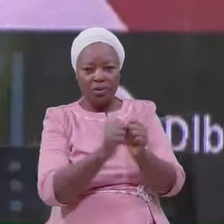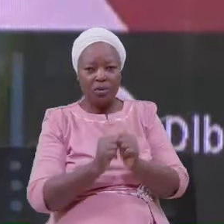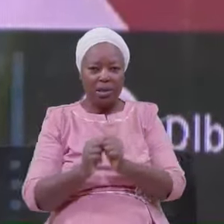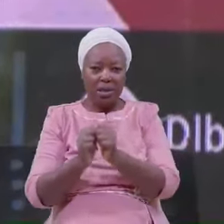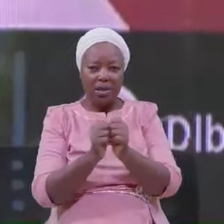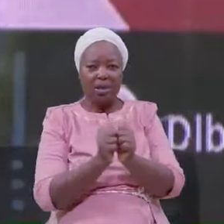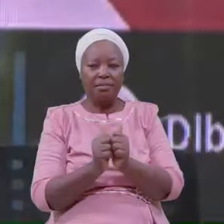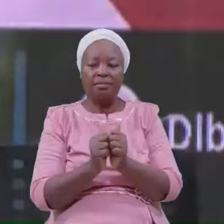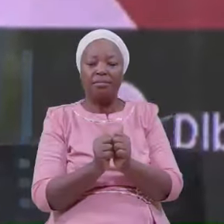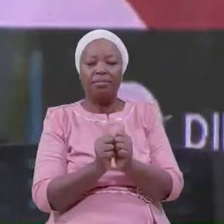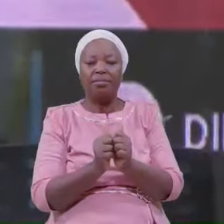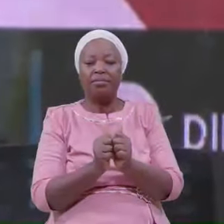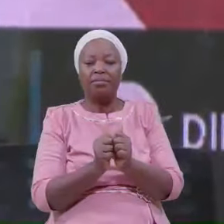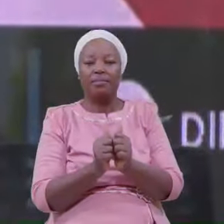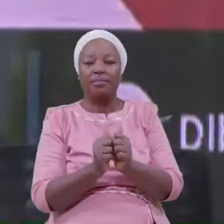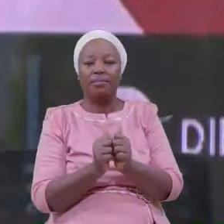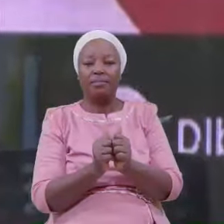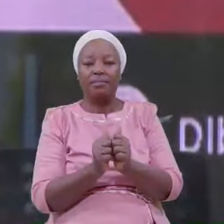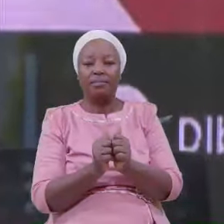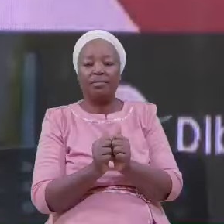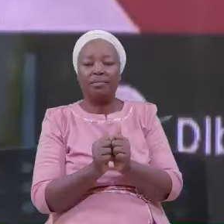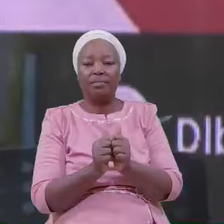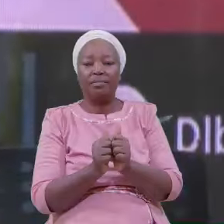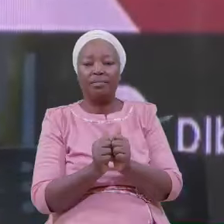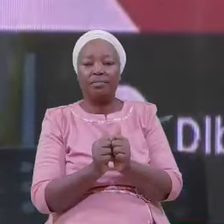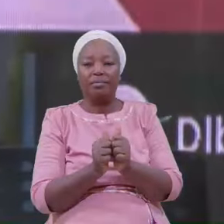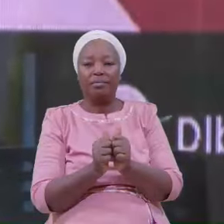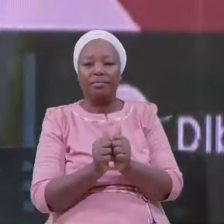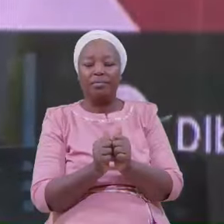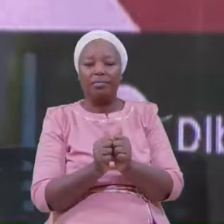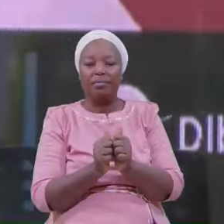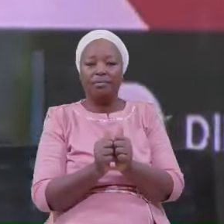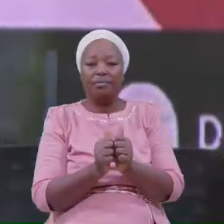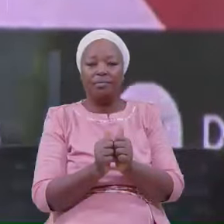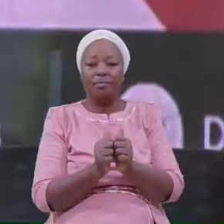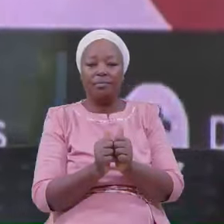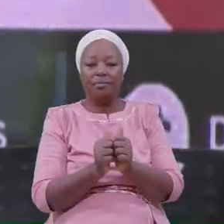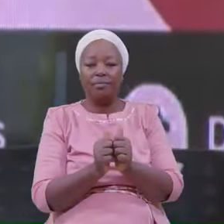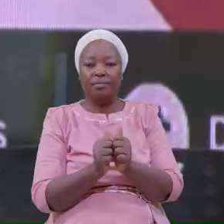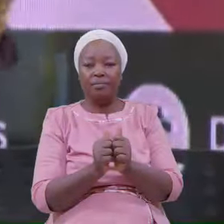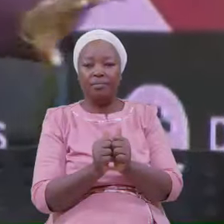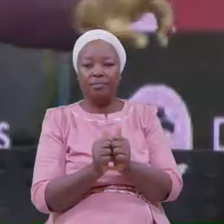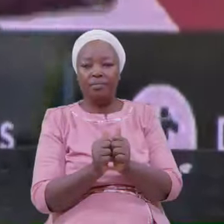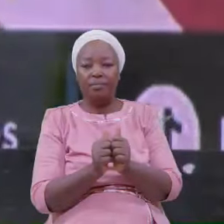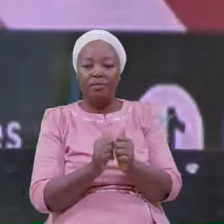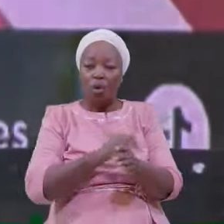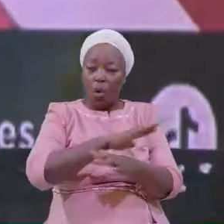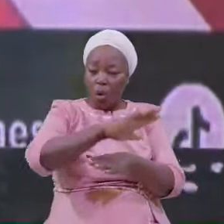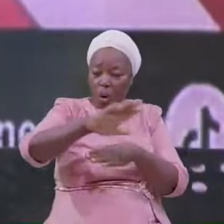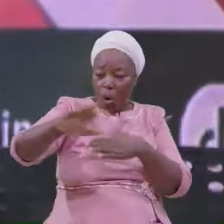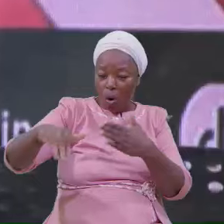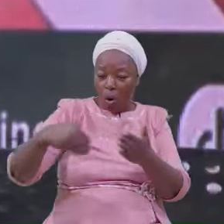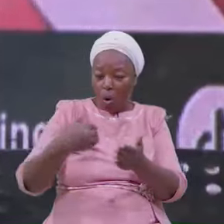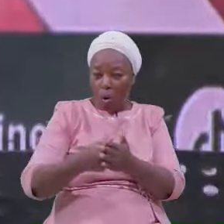Combine the two things were bred together. Pagsamahin natin ang dalawang bagay na ito. All the ends of